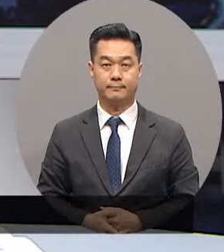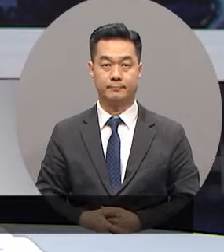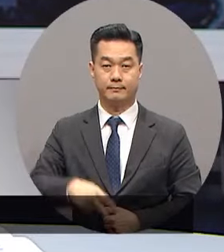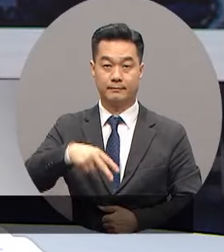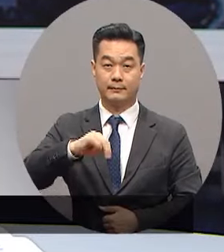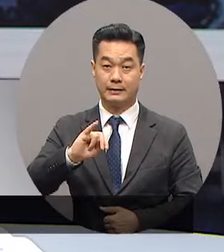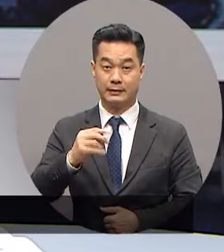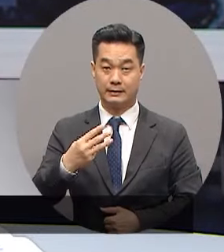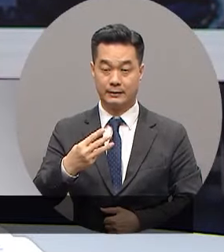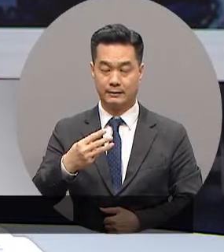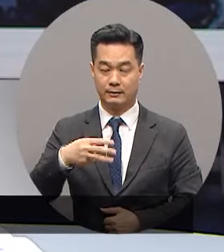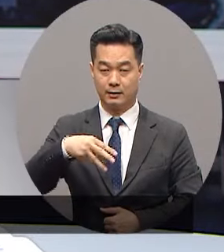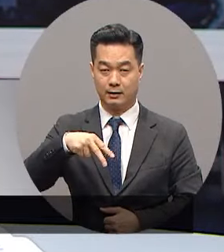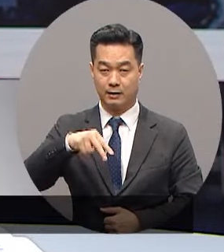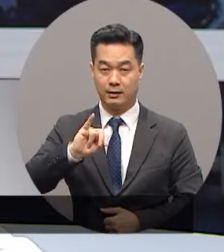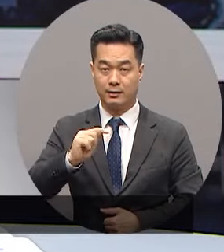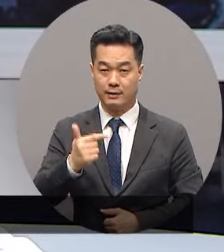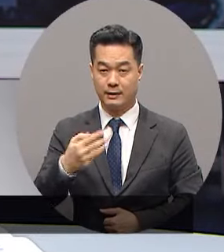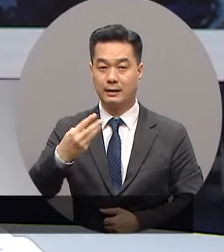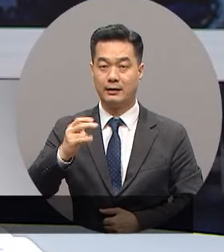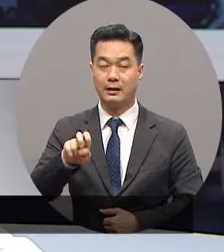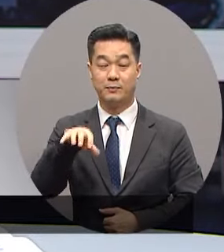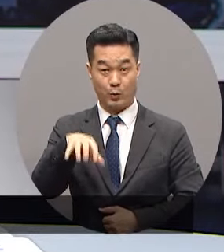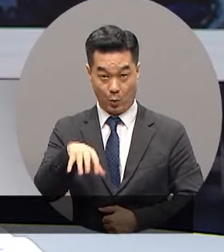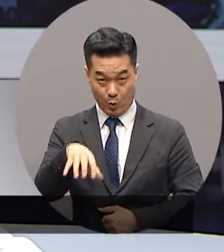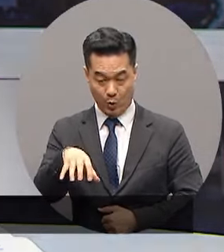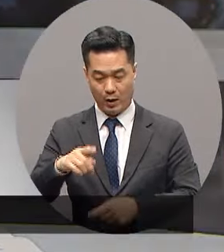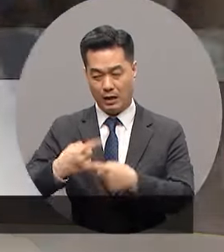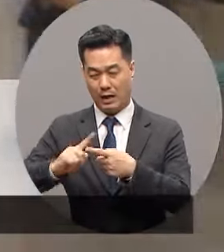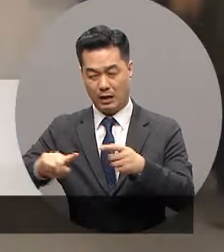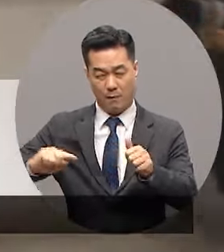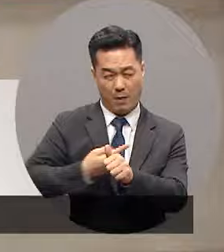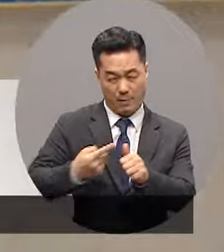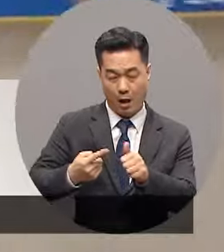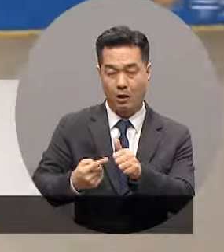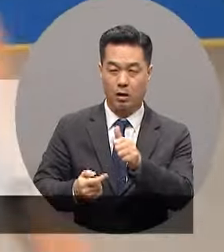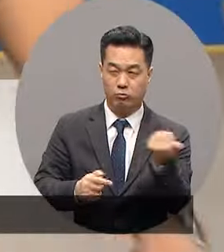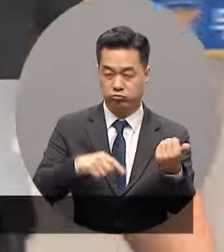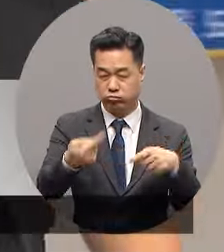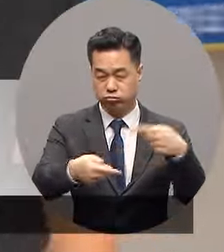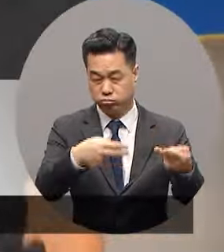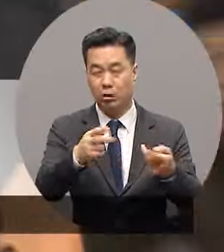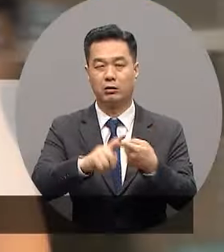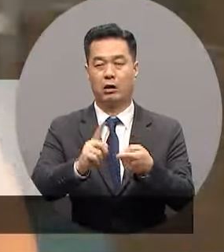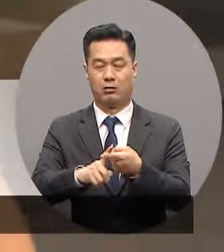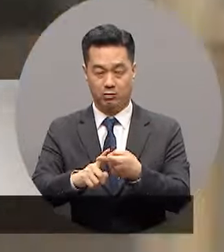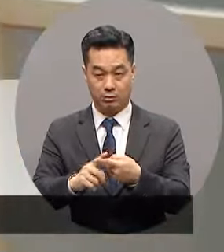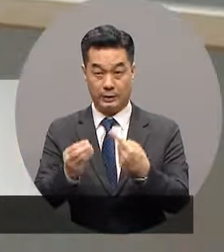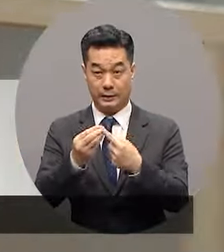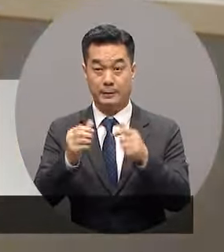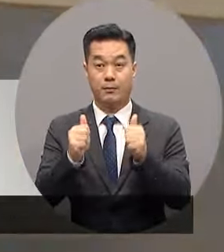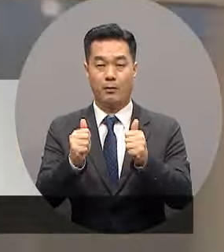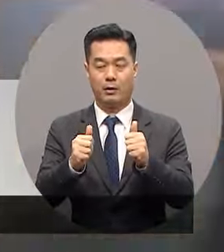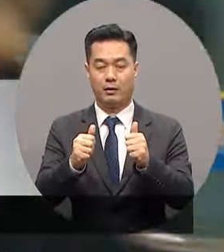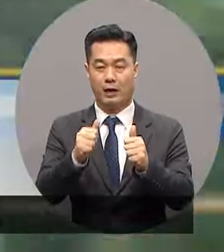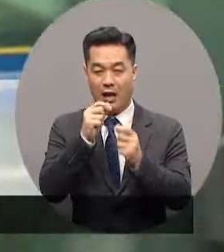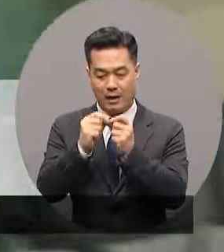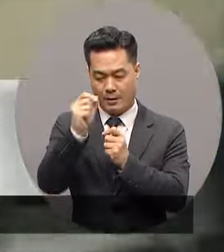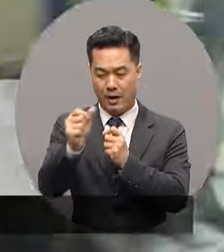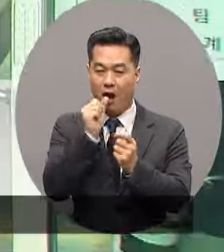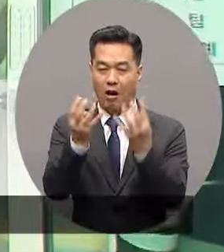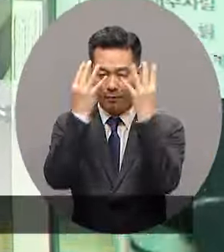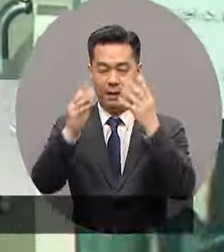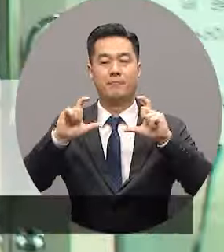신림동 흉기 난동 사건으로 재판을 받아온 조선에게 1심 법원이 무기징역을 선고했습니다. 서울중앙지법